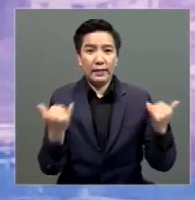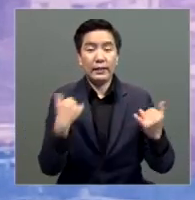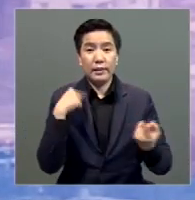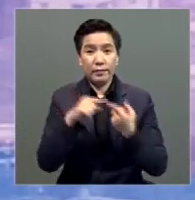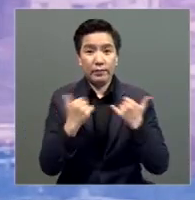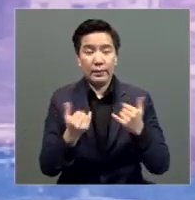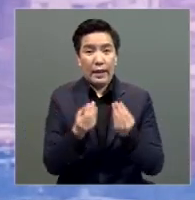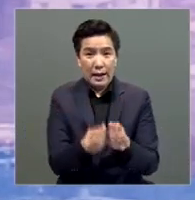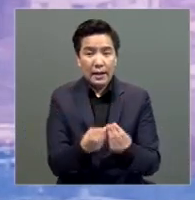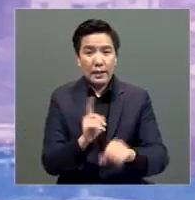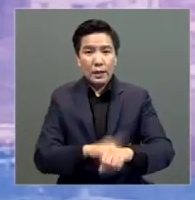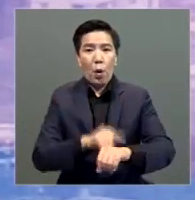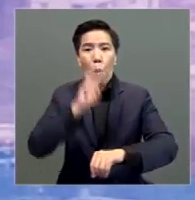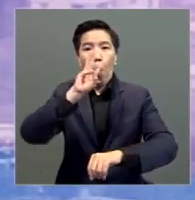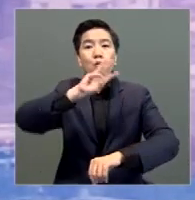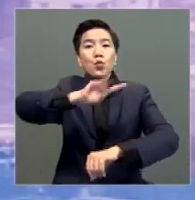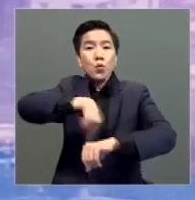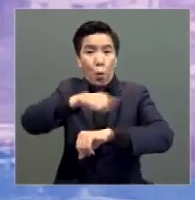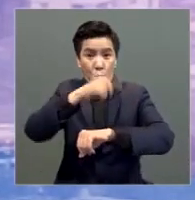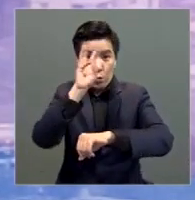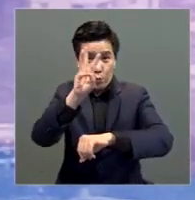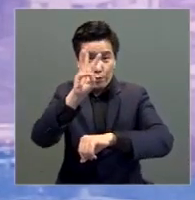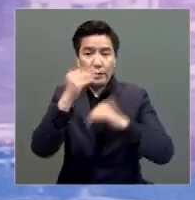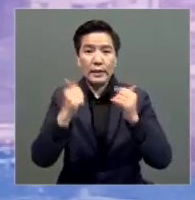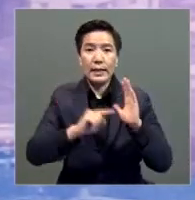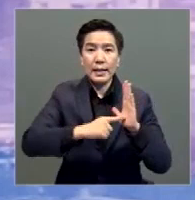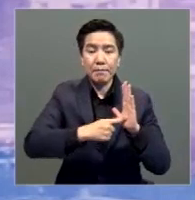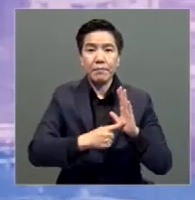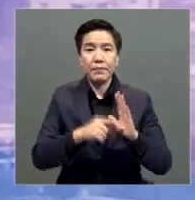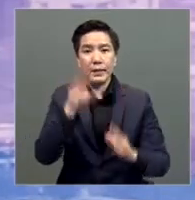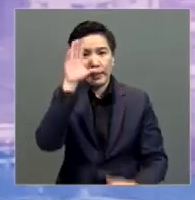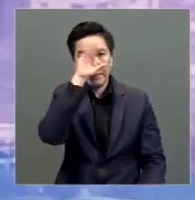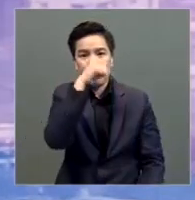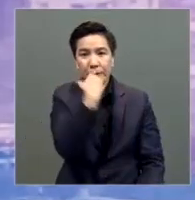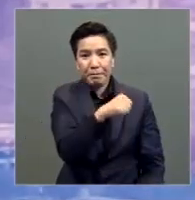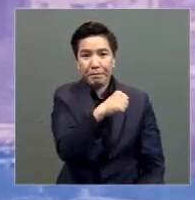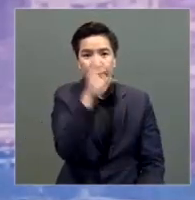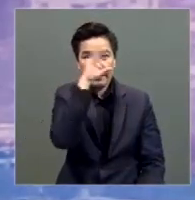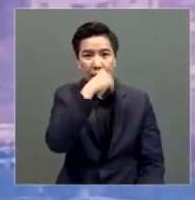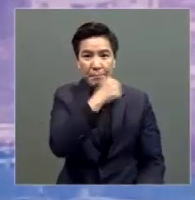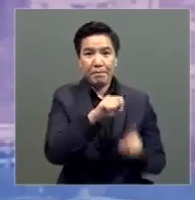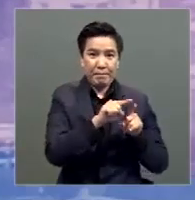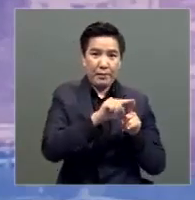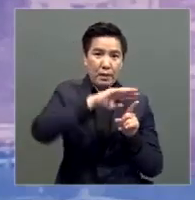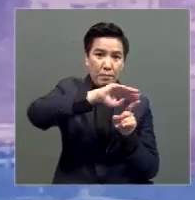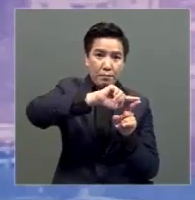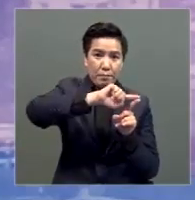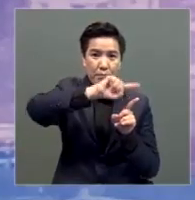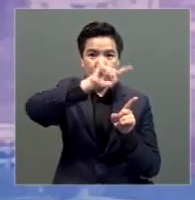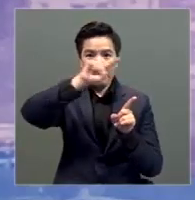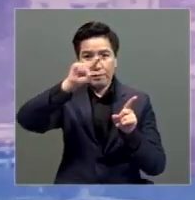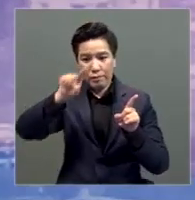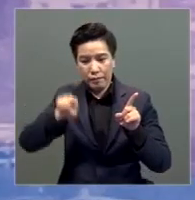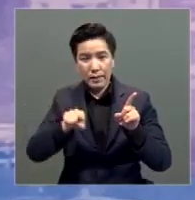ะนี้6ชั่วโมงตั้งแต่4ทุ่มจนกระทั่งถึง